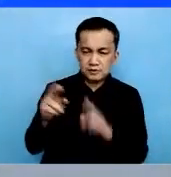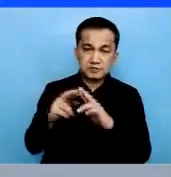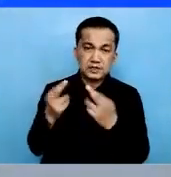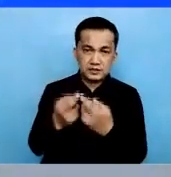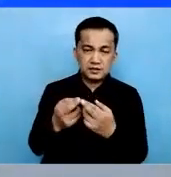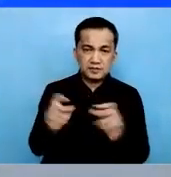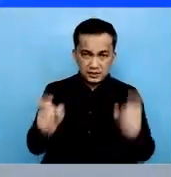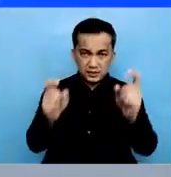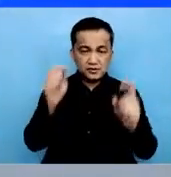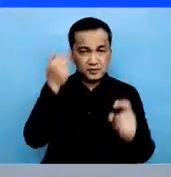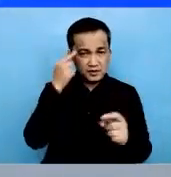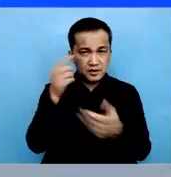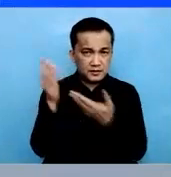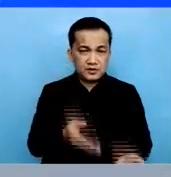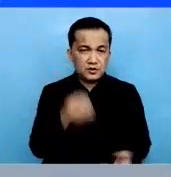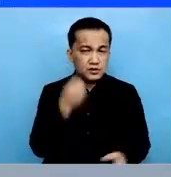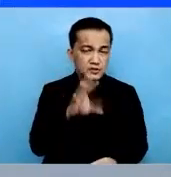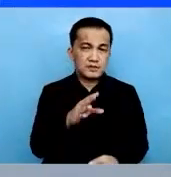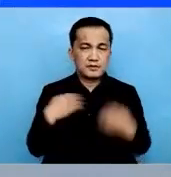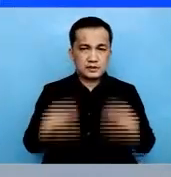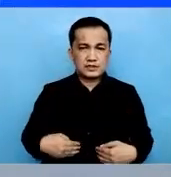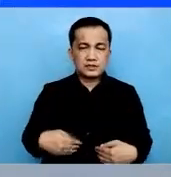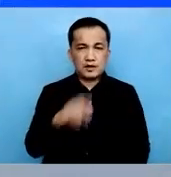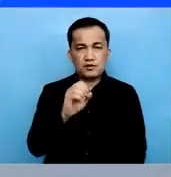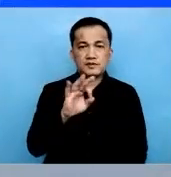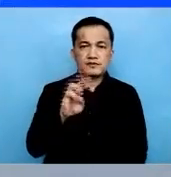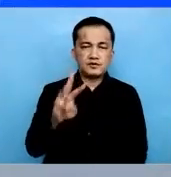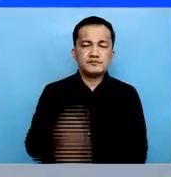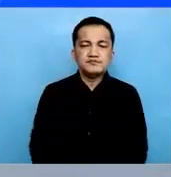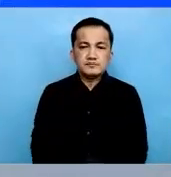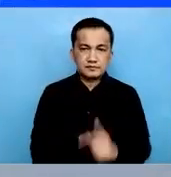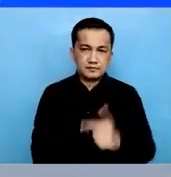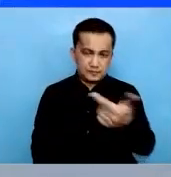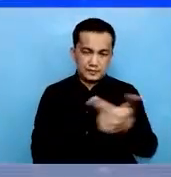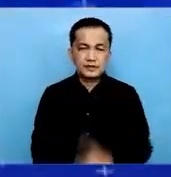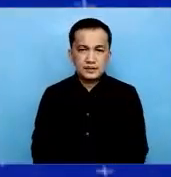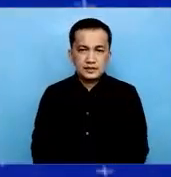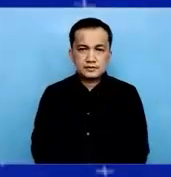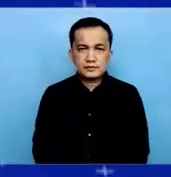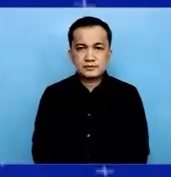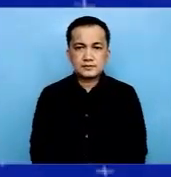ang pag-uwi sa labi ng mga OFW. Nasa frontline ng balitang yan si Jerry Dongon.